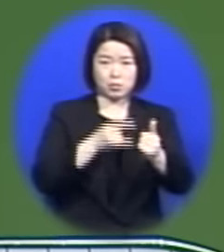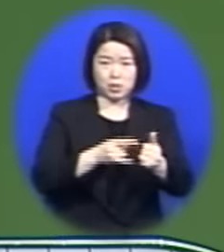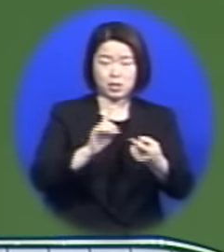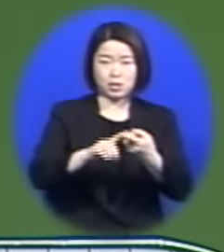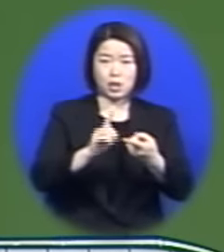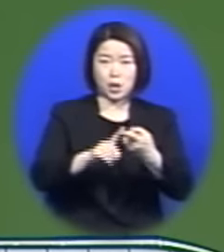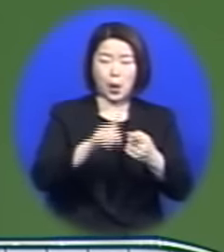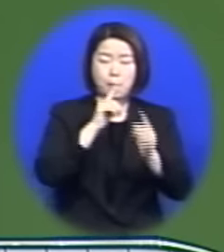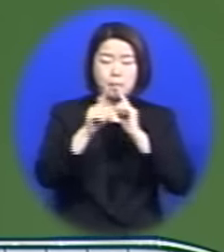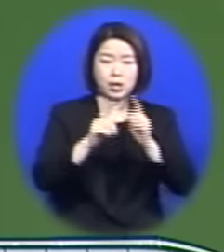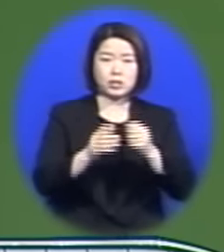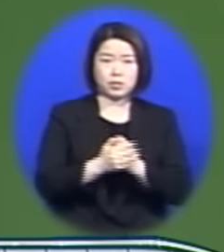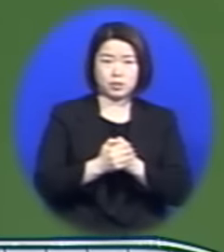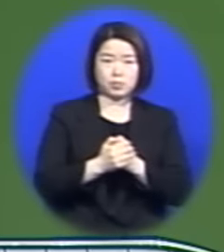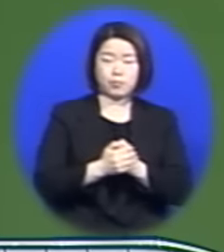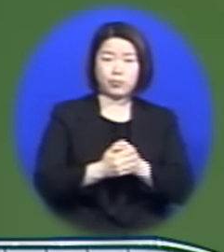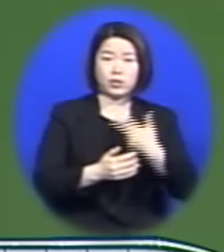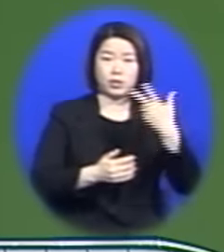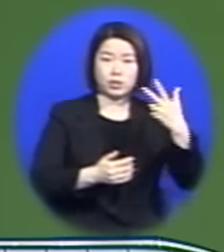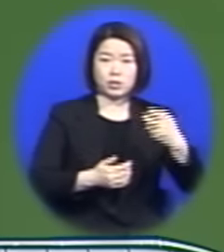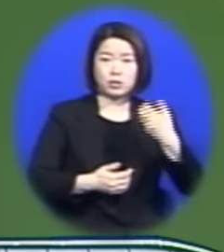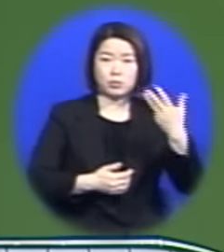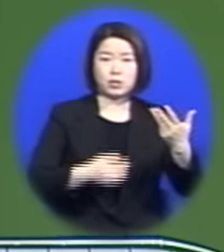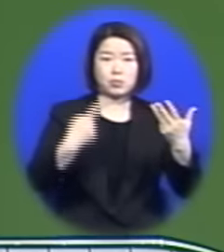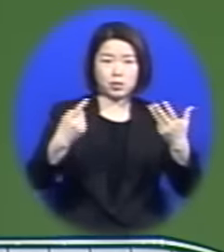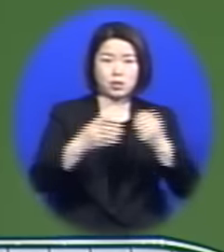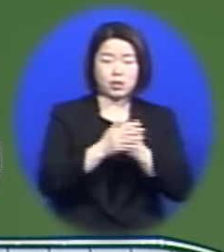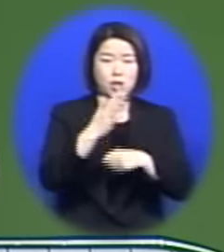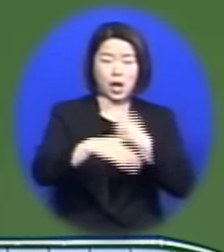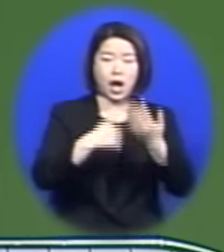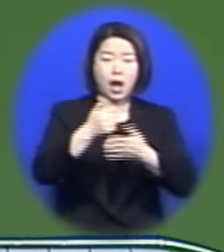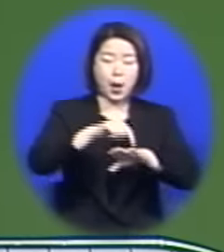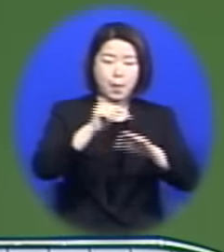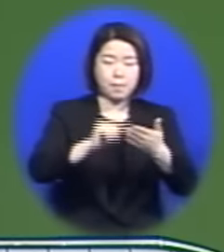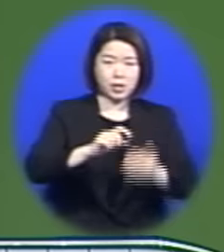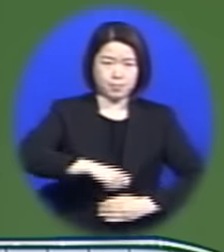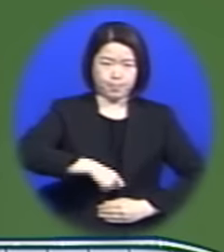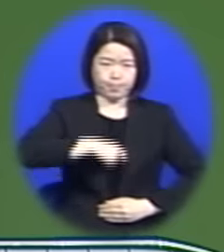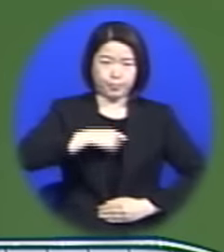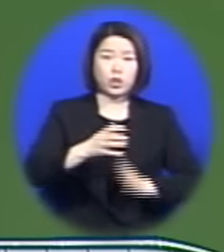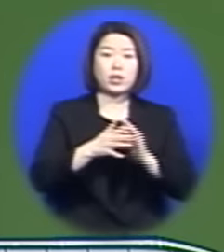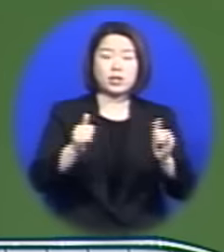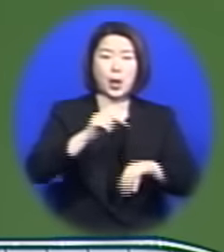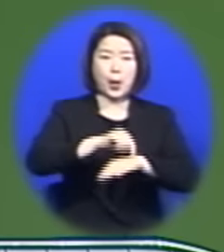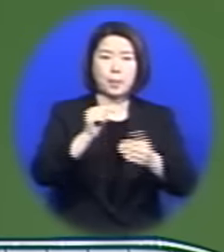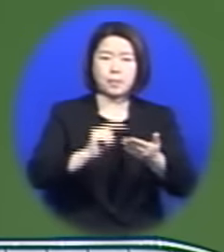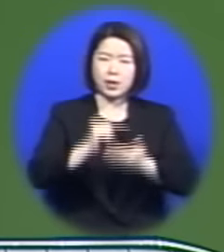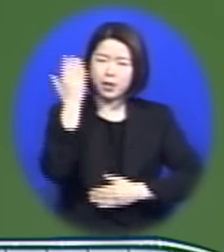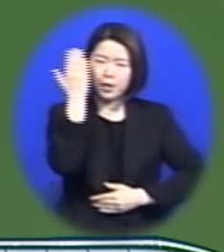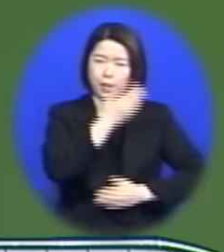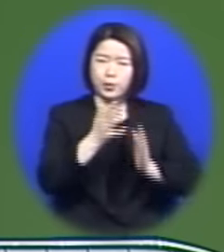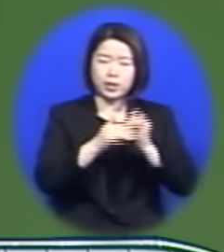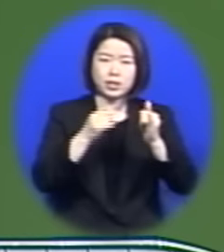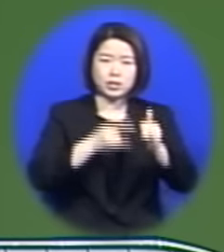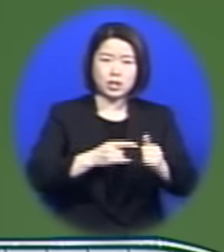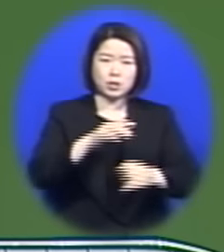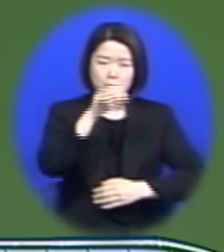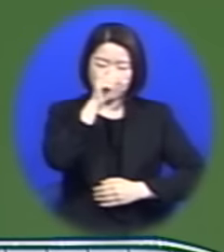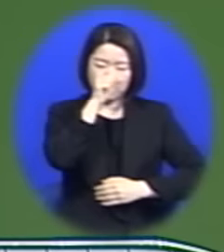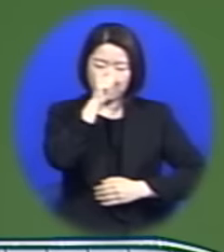읽어보면 하나님은 마음이 정직한 사람과 마음이 정결한 사람에게 선을 베푸시는 분